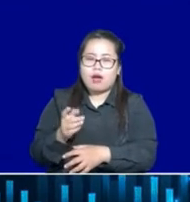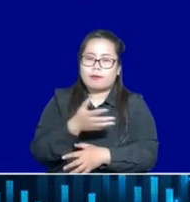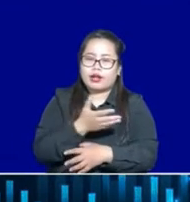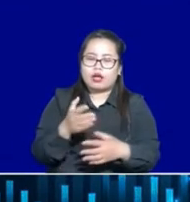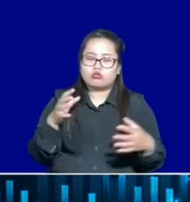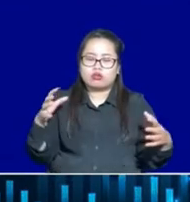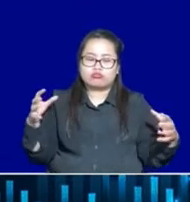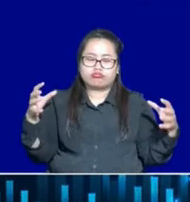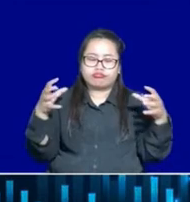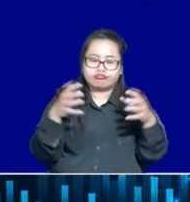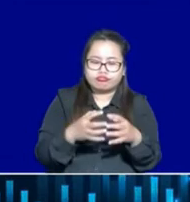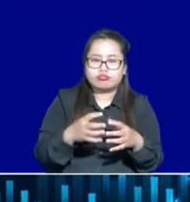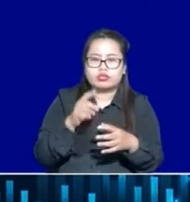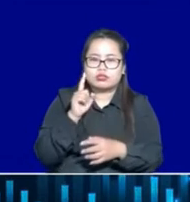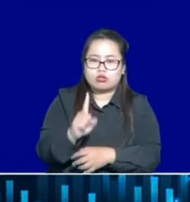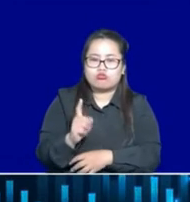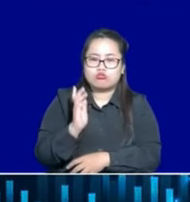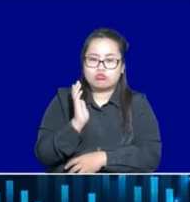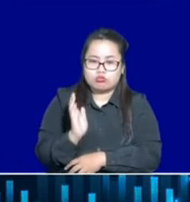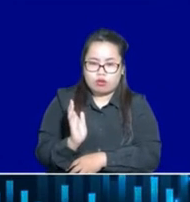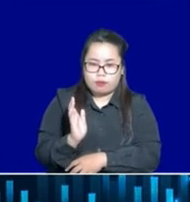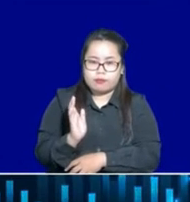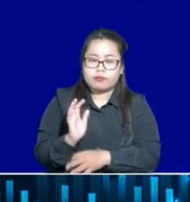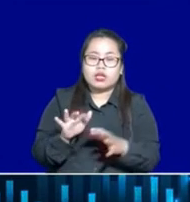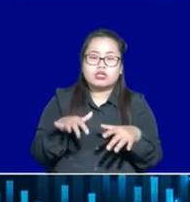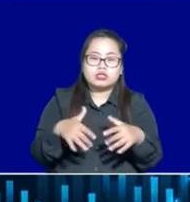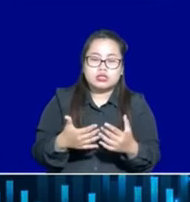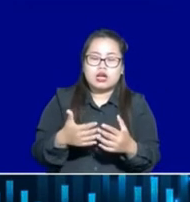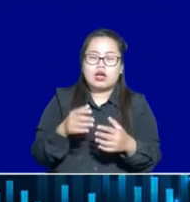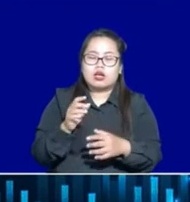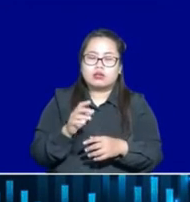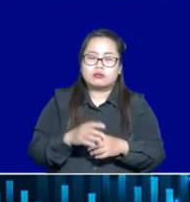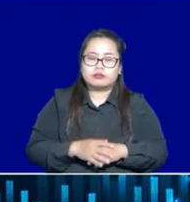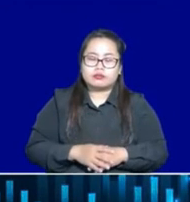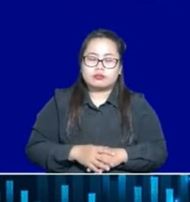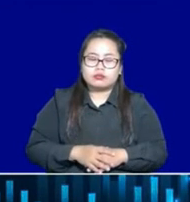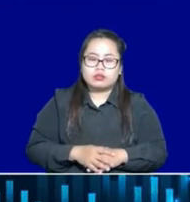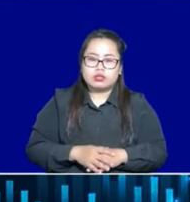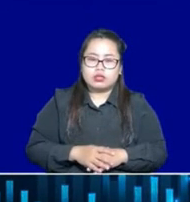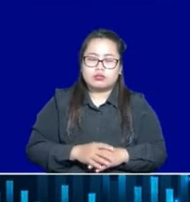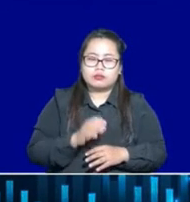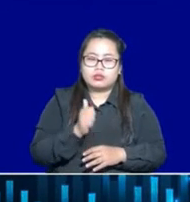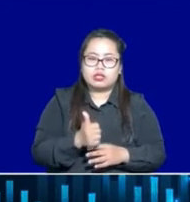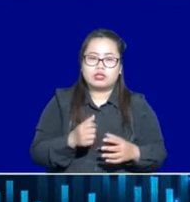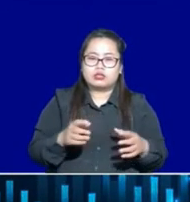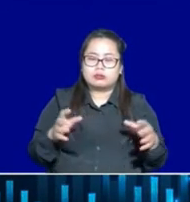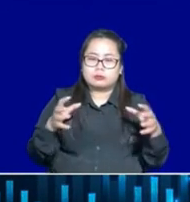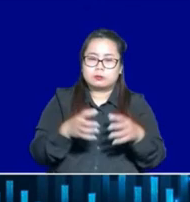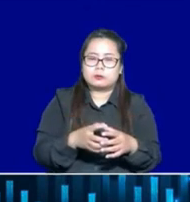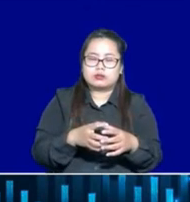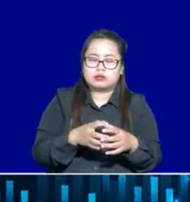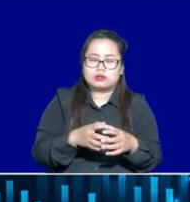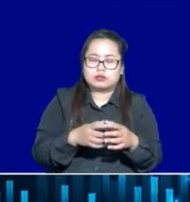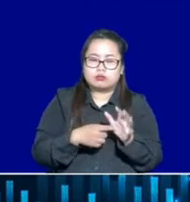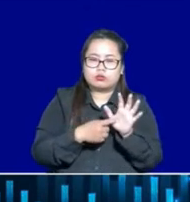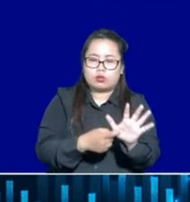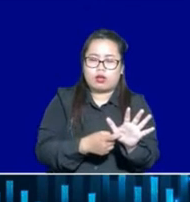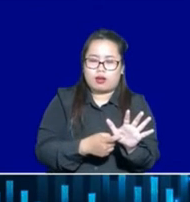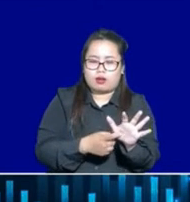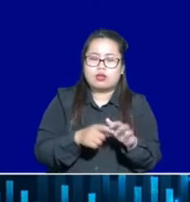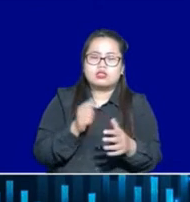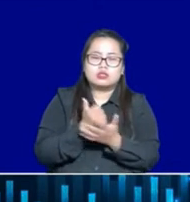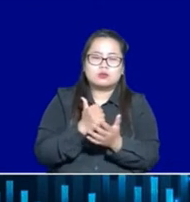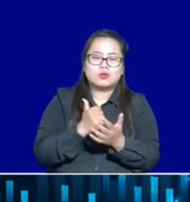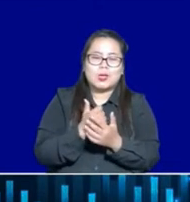solidkan menjadi satu, sehingga package yang dikeluarkan. Jadi itu penting